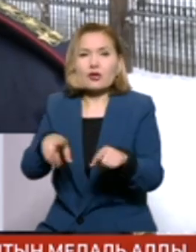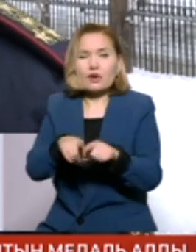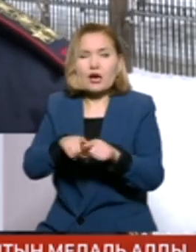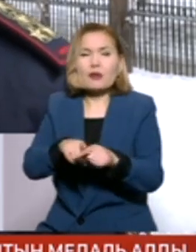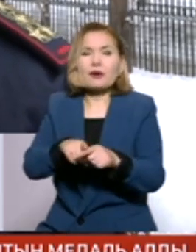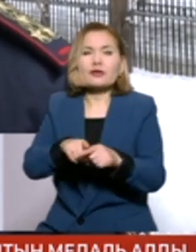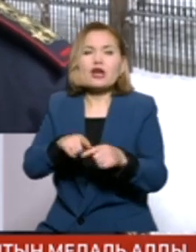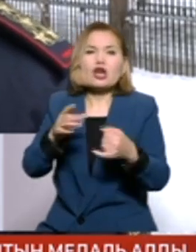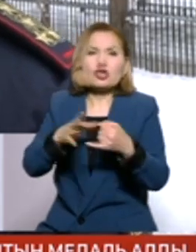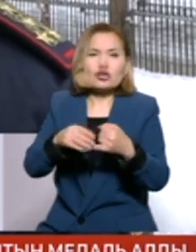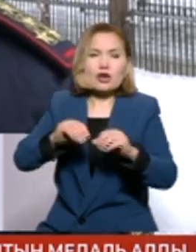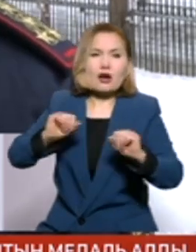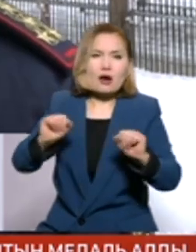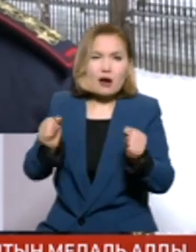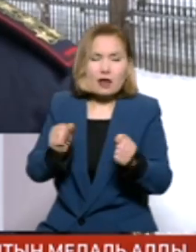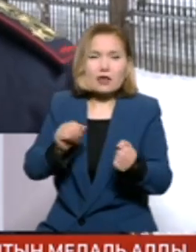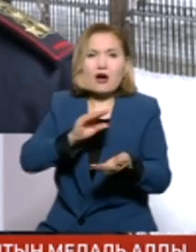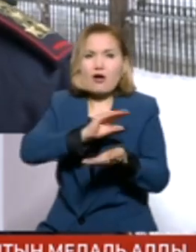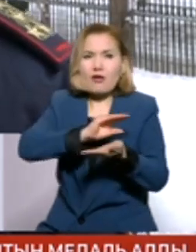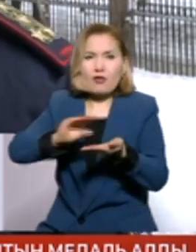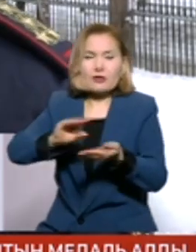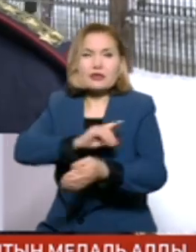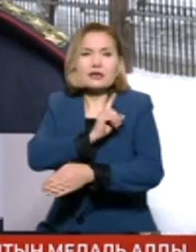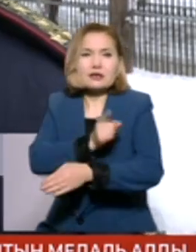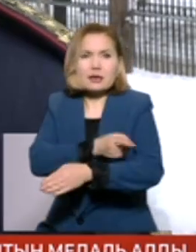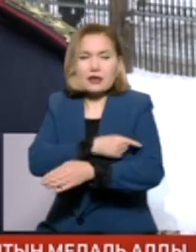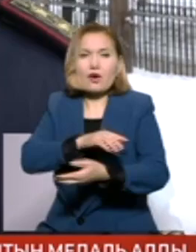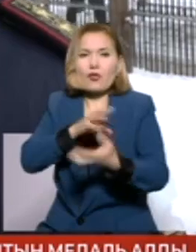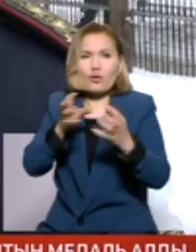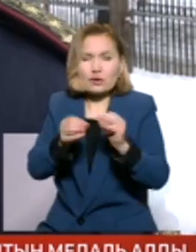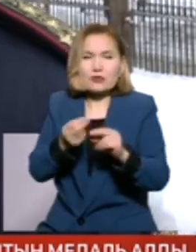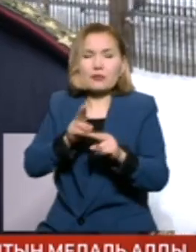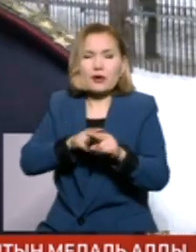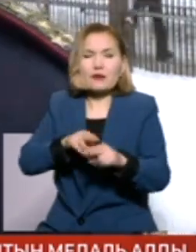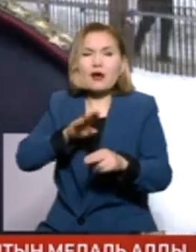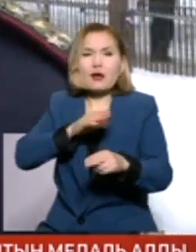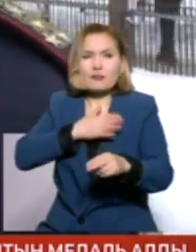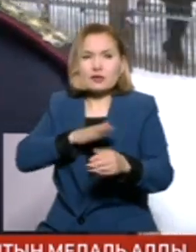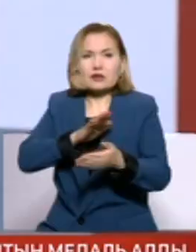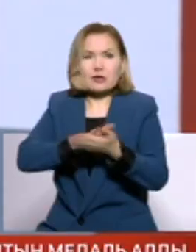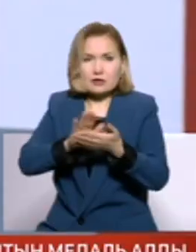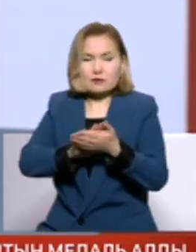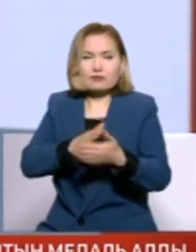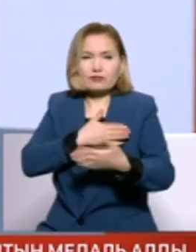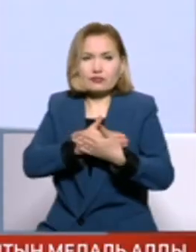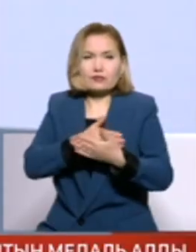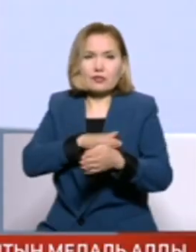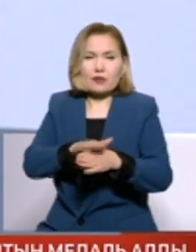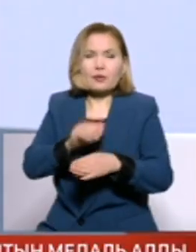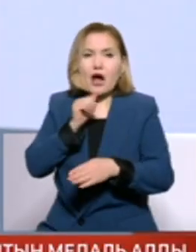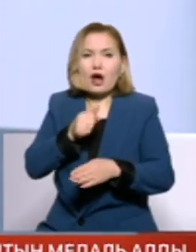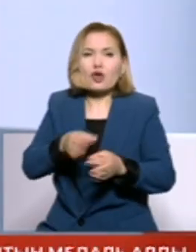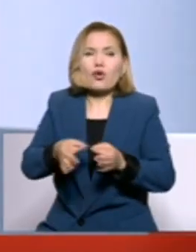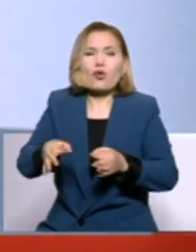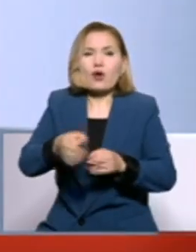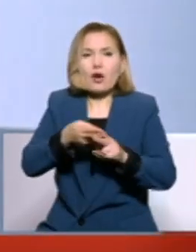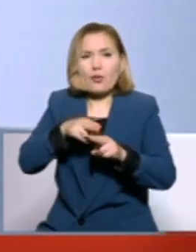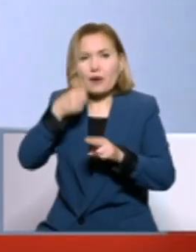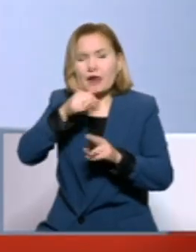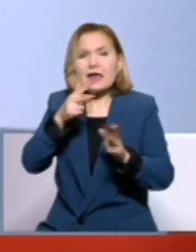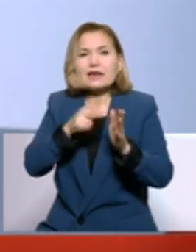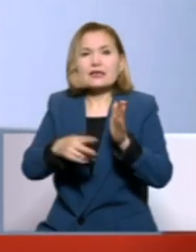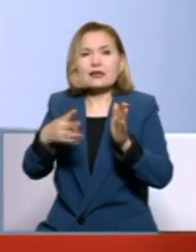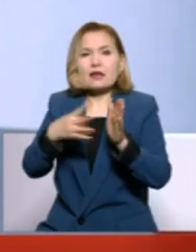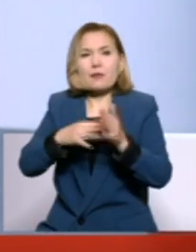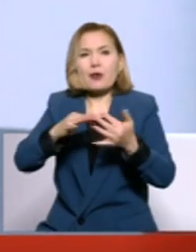жер тоны, яғни басқа да гидрометеорологиялық көрсеткіштер төмен болып отыр. Ал Қостанай облысында биыл